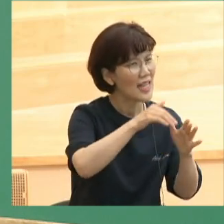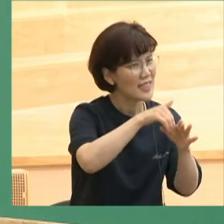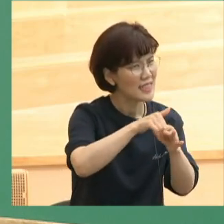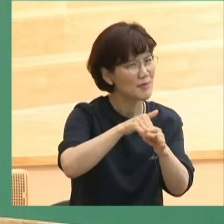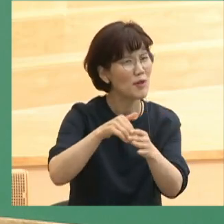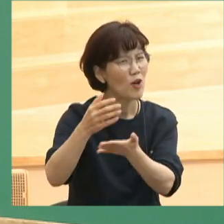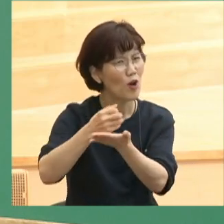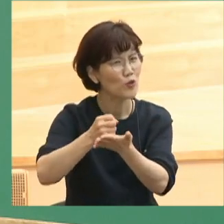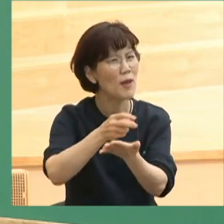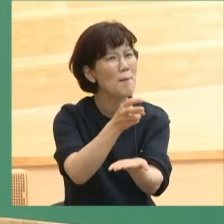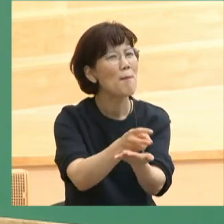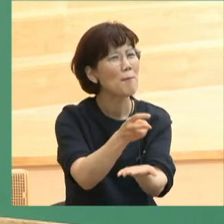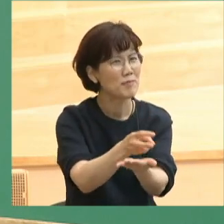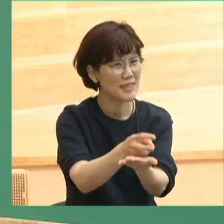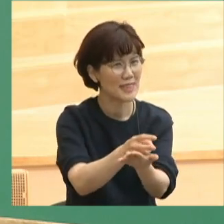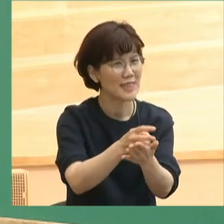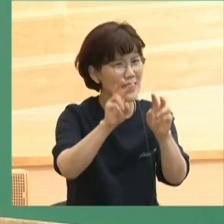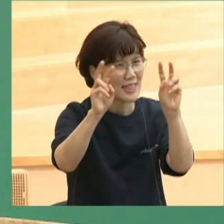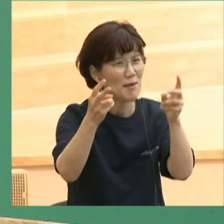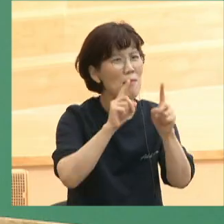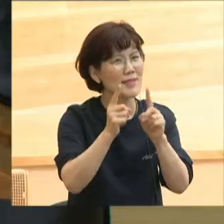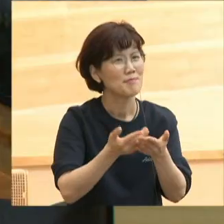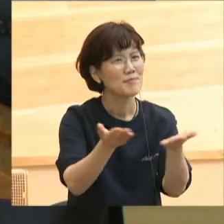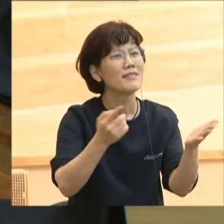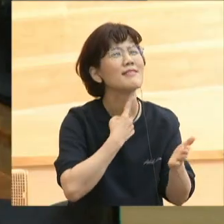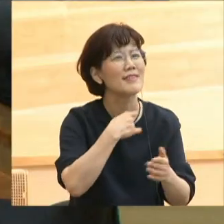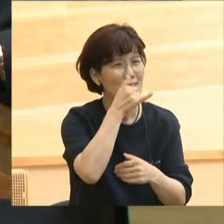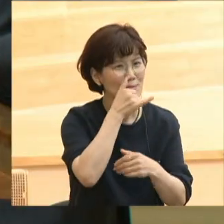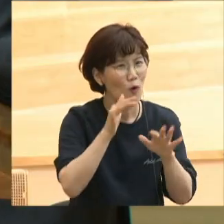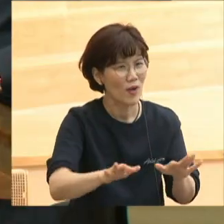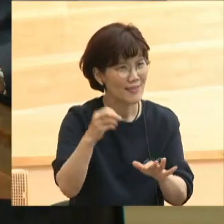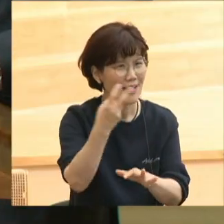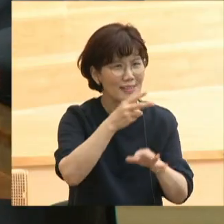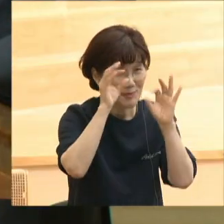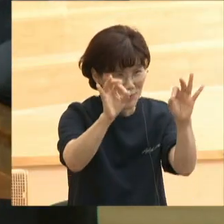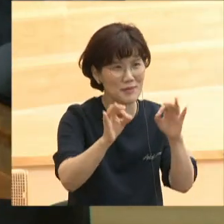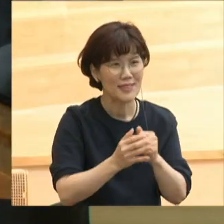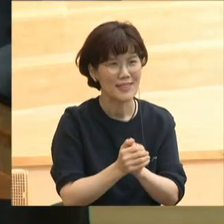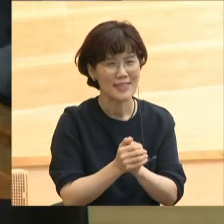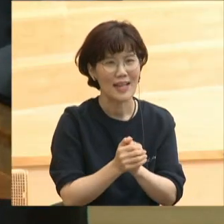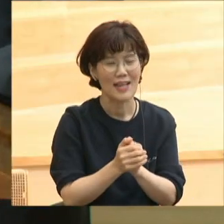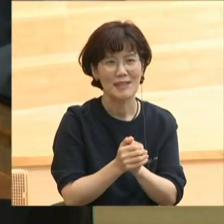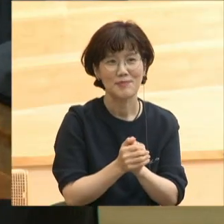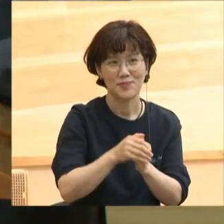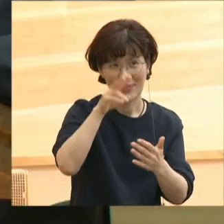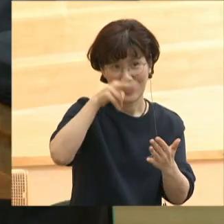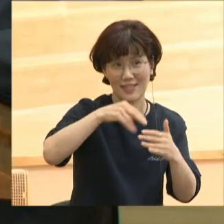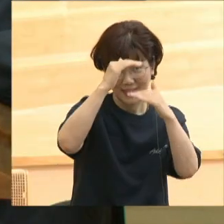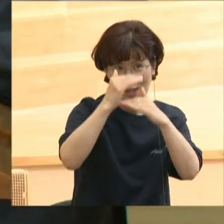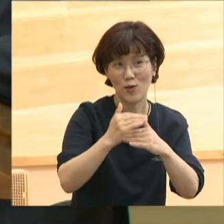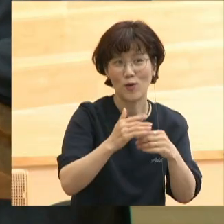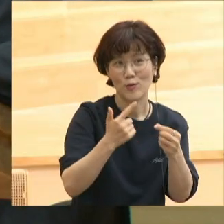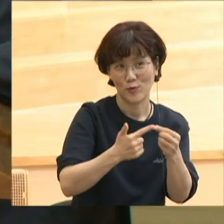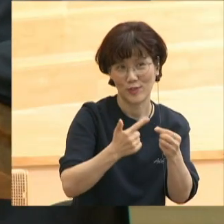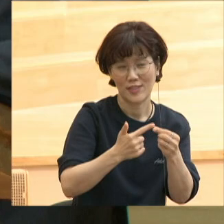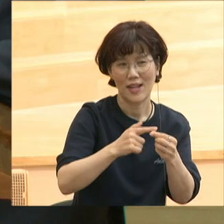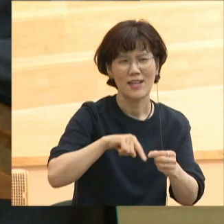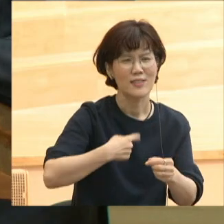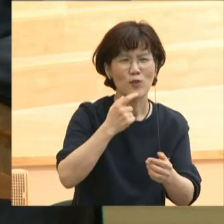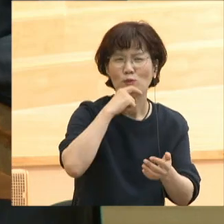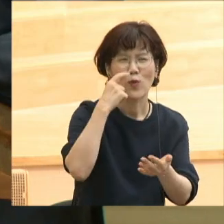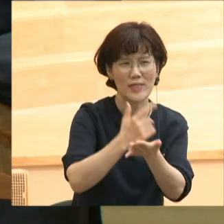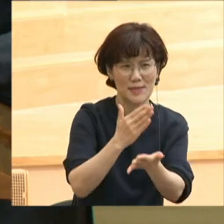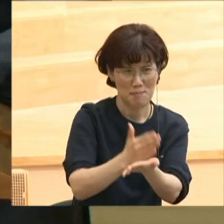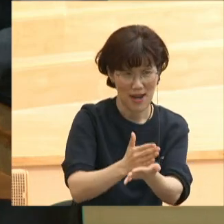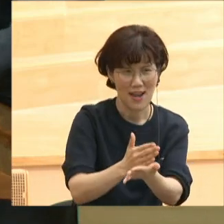법칙이라고 말씀을 작년 이맘때 말씀을 전했는데 오늘 다시 한번 보도록 하십시오. 오늘 읽은 말씀 자 6절 스스로 속이지 말라.